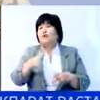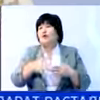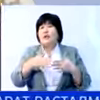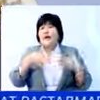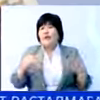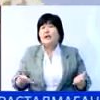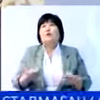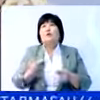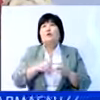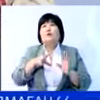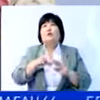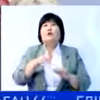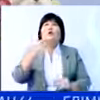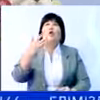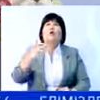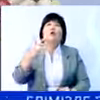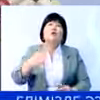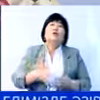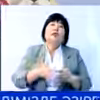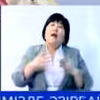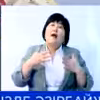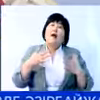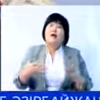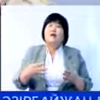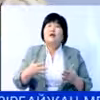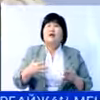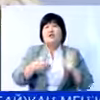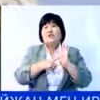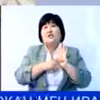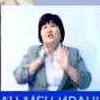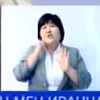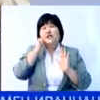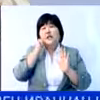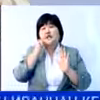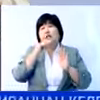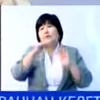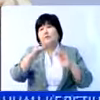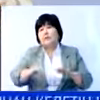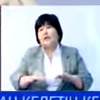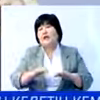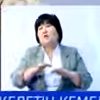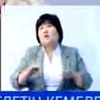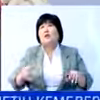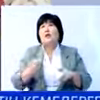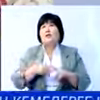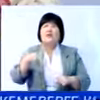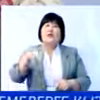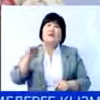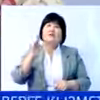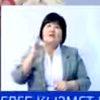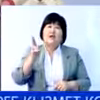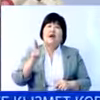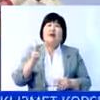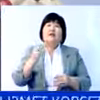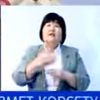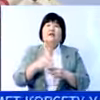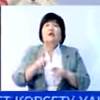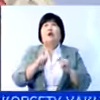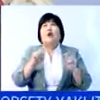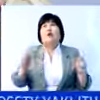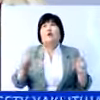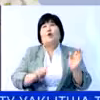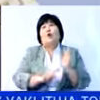ішінде 50-ден астамы 7 жастан жетпей қалған балдарға осында ЛФК саласымен ашуды